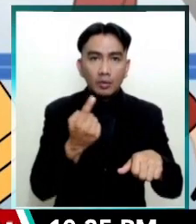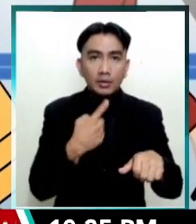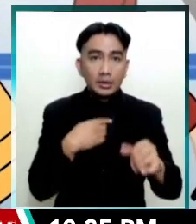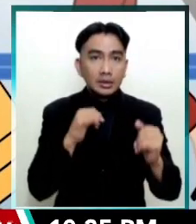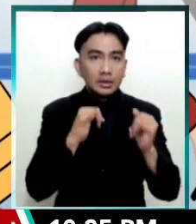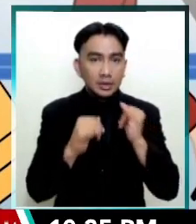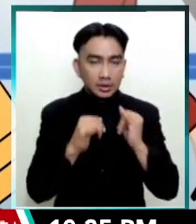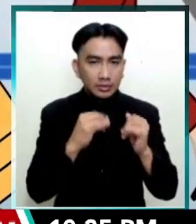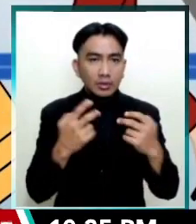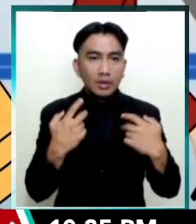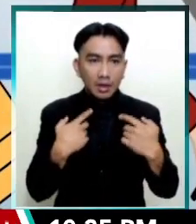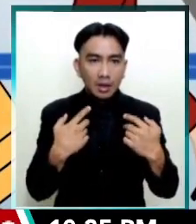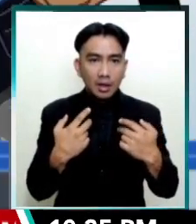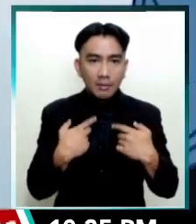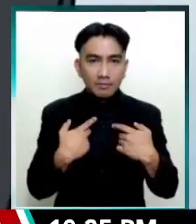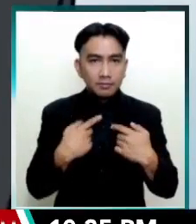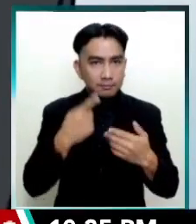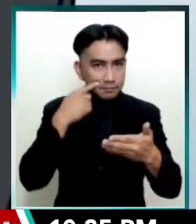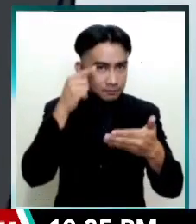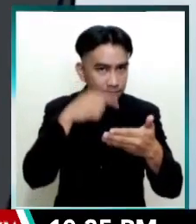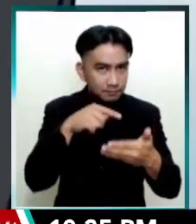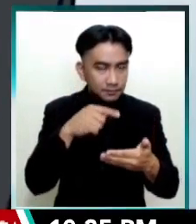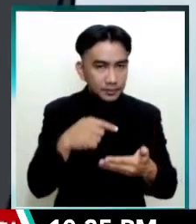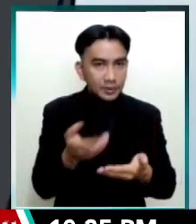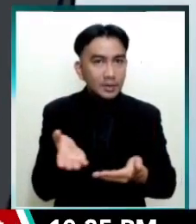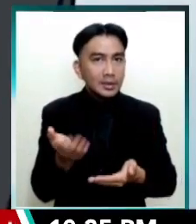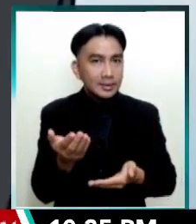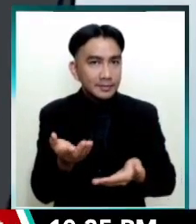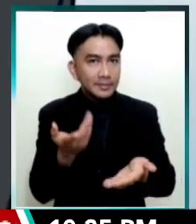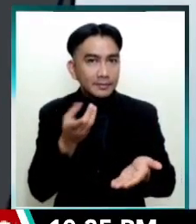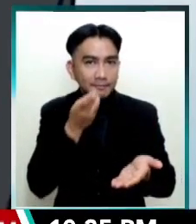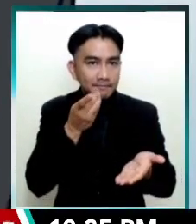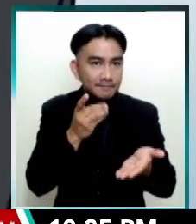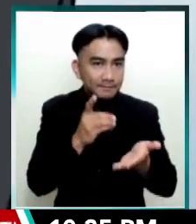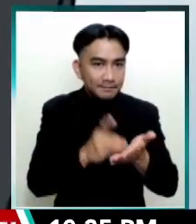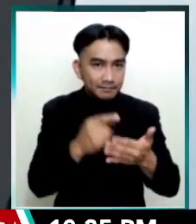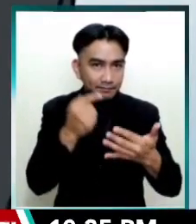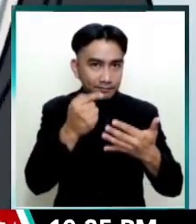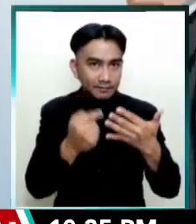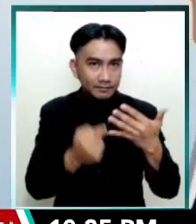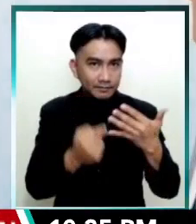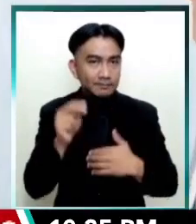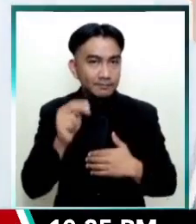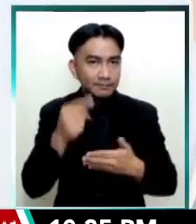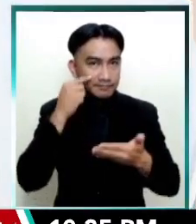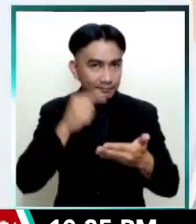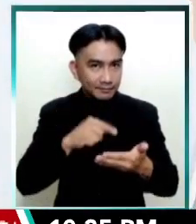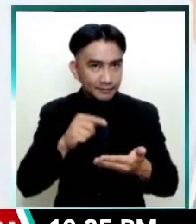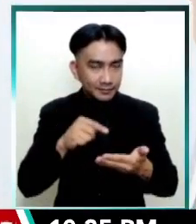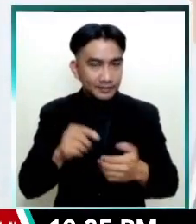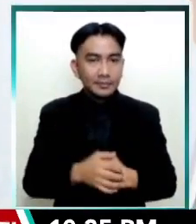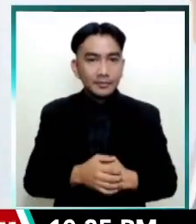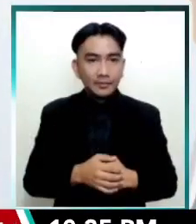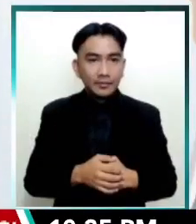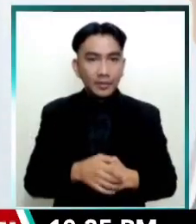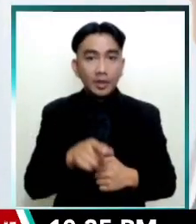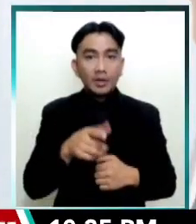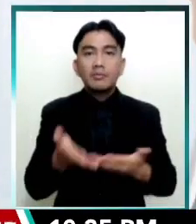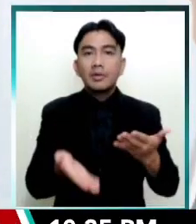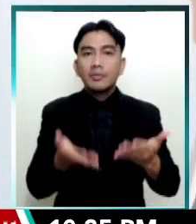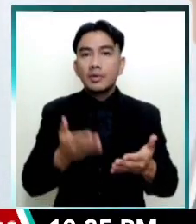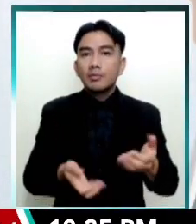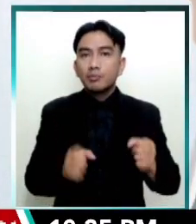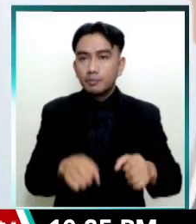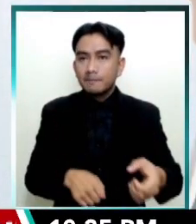red flag ang paghingi ng mga dagdag dokumento ng immigration. Kaya maaari silang hindi i-clear for departure o papuntahin sa